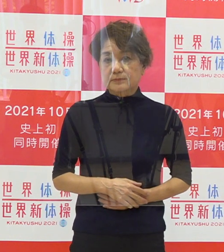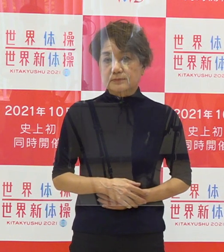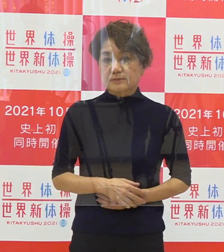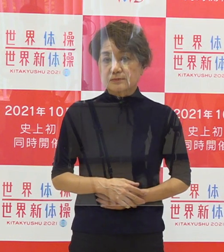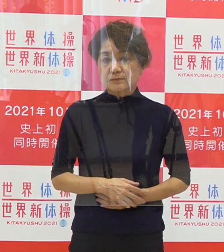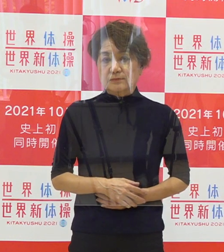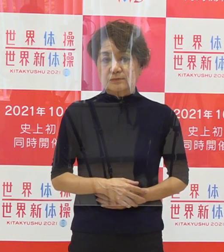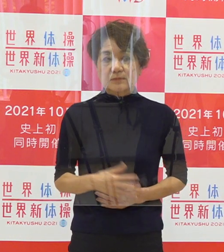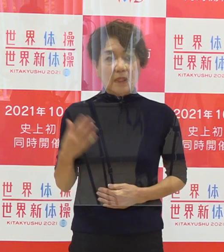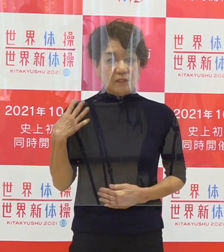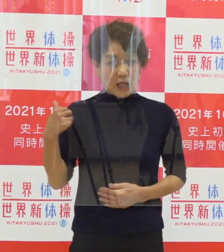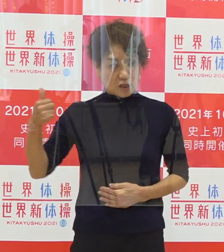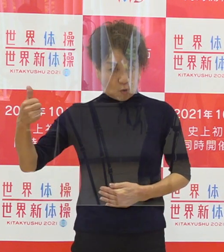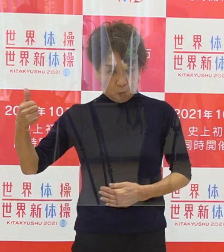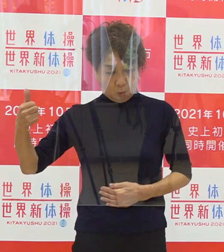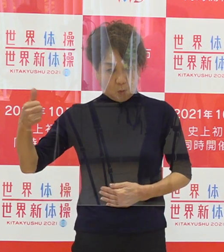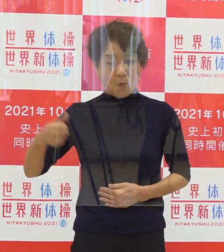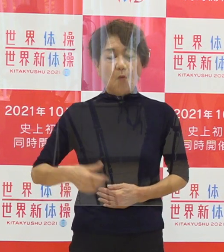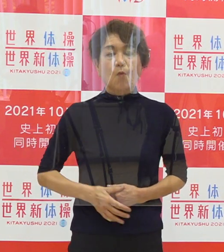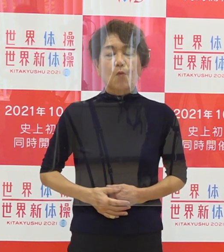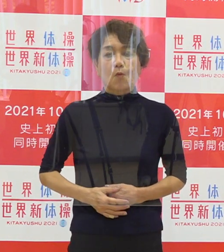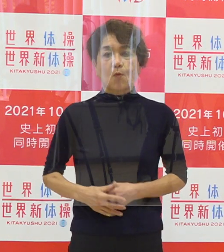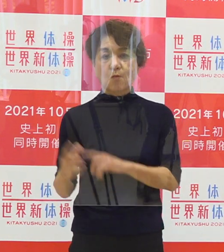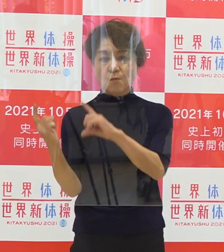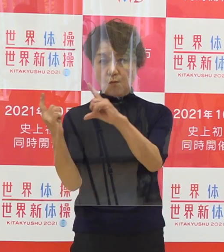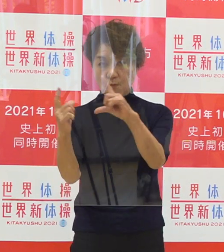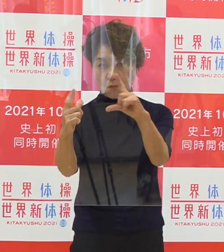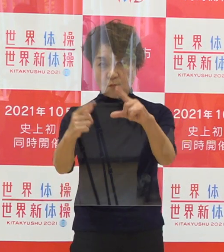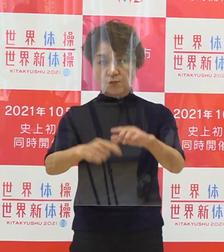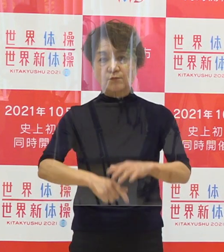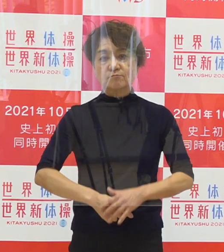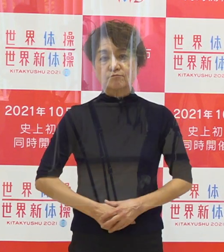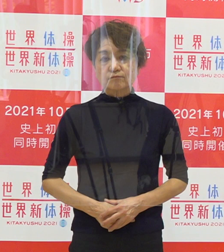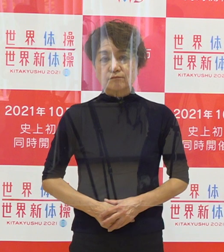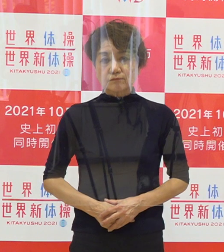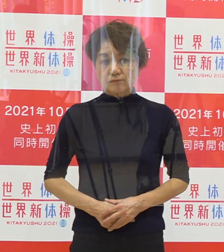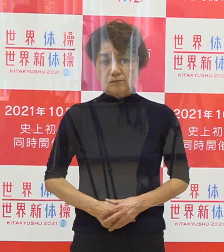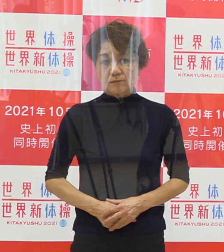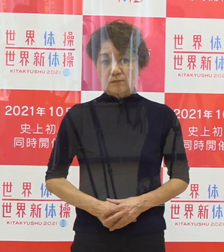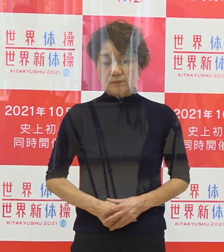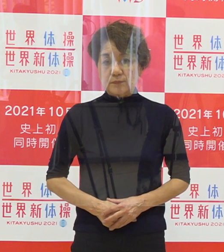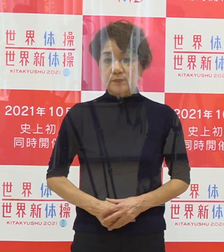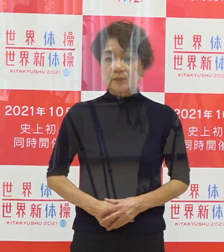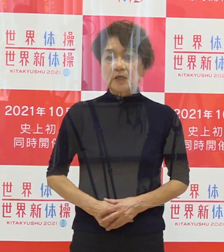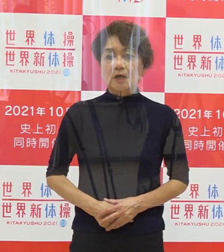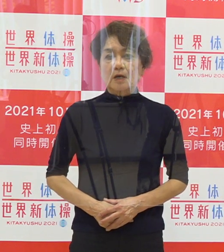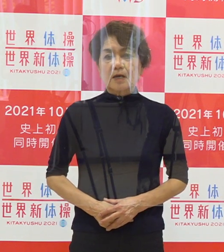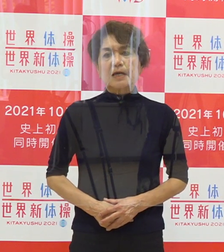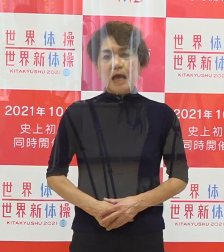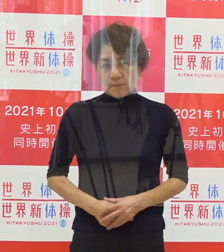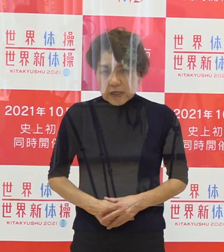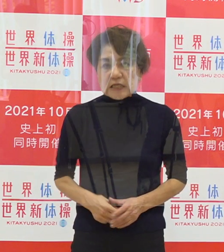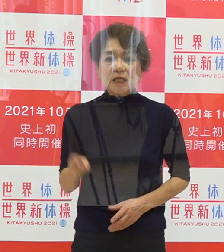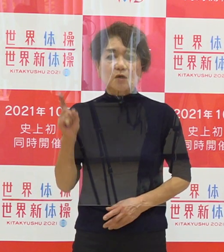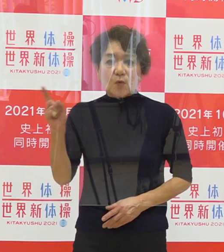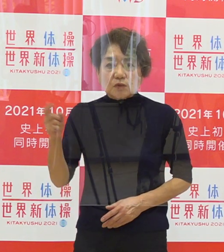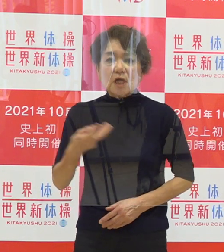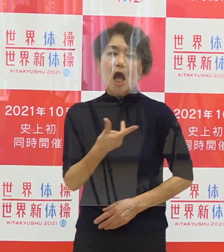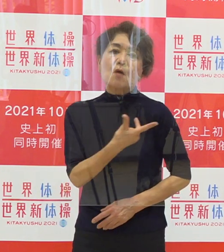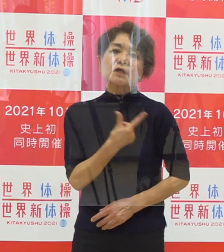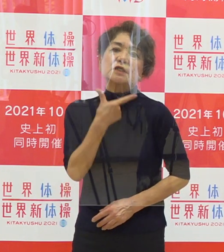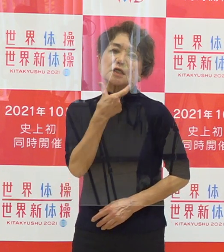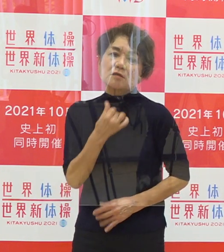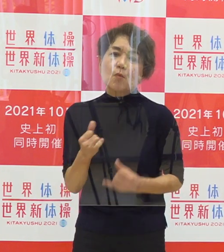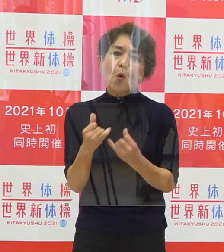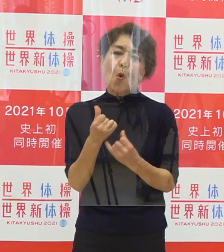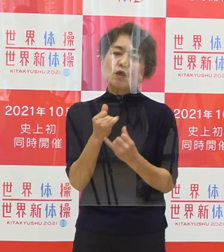保健福祉局の上でございます。少しだけ補足させていただきます。基本的には今市長がおっしゃられた通りでございまして、やはりファイザー社製のワクチンを希望される